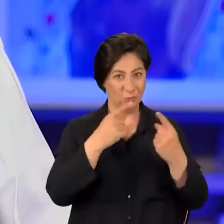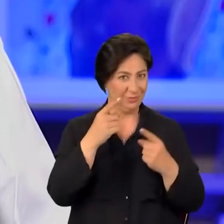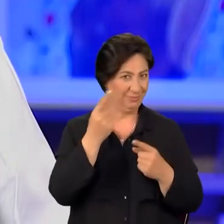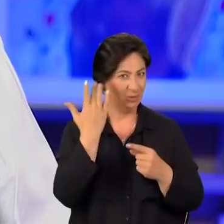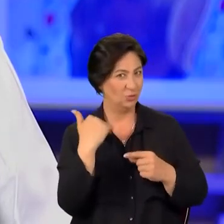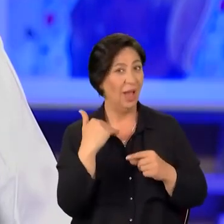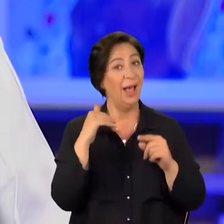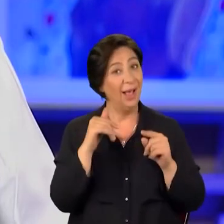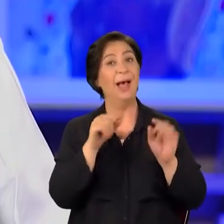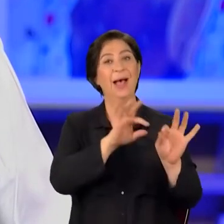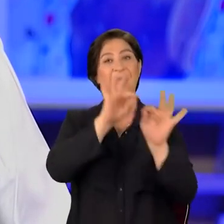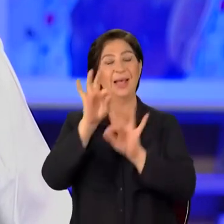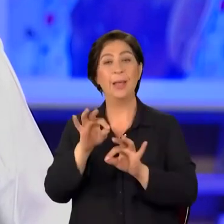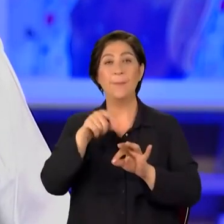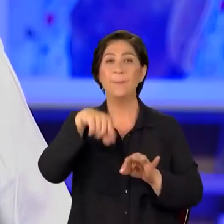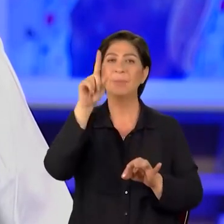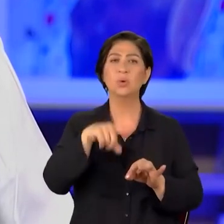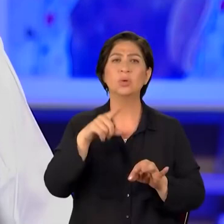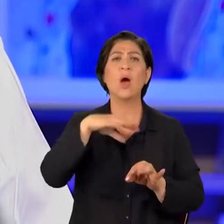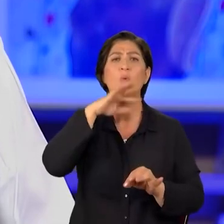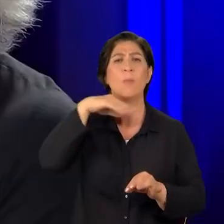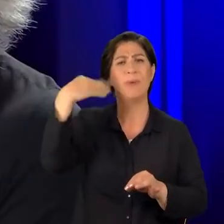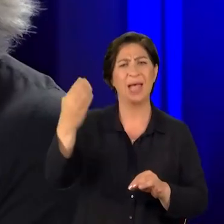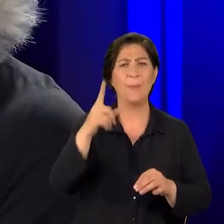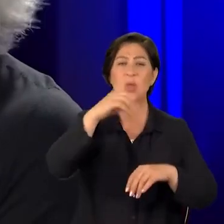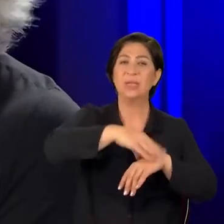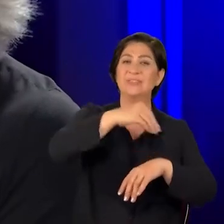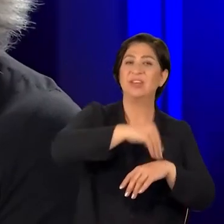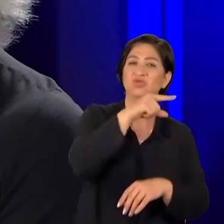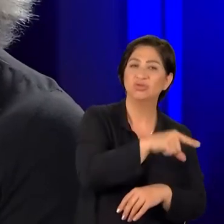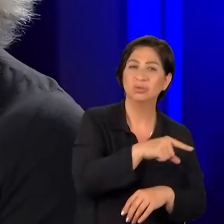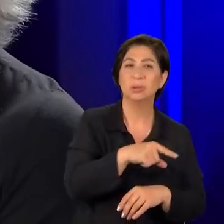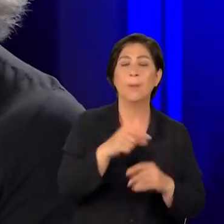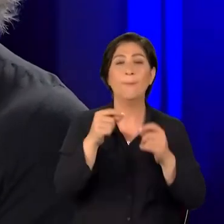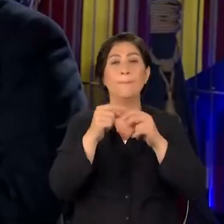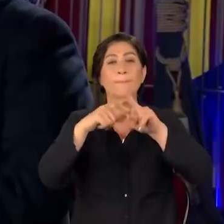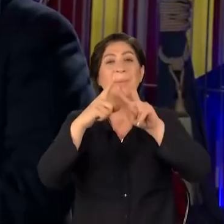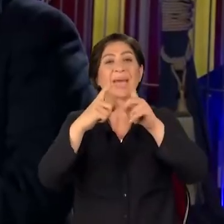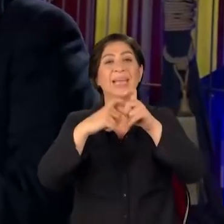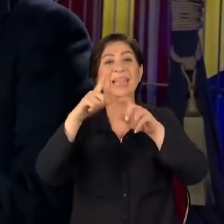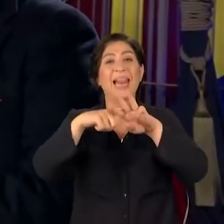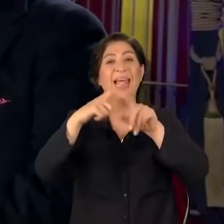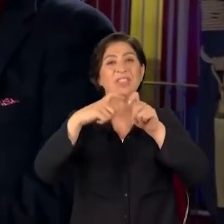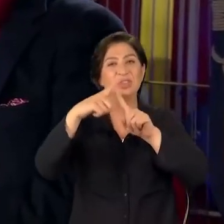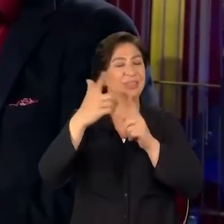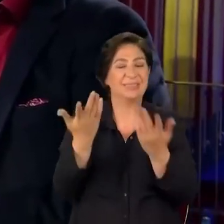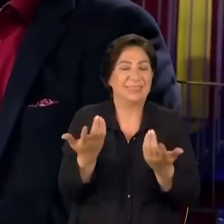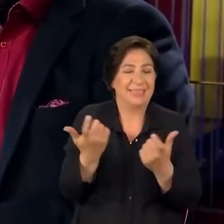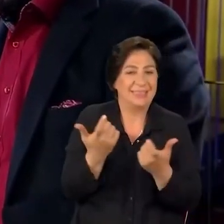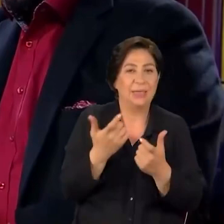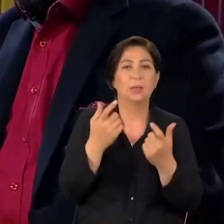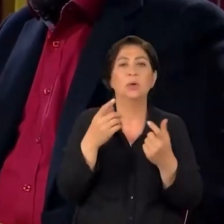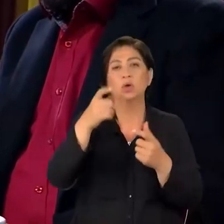gruplarından, kümelerinden. Onda şöyle, bir gün Bangladeş'teyim ben, bir gün İsveç'teyim. Şimdi Bangladeş neresi? Tabii